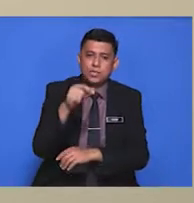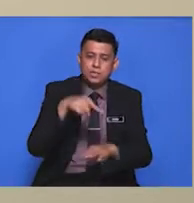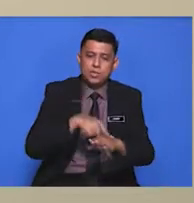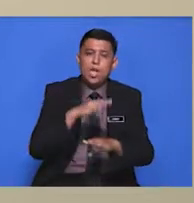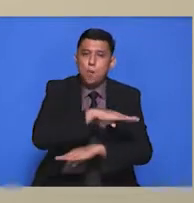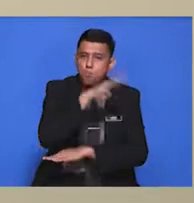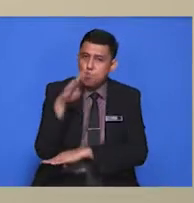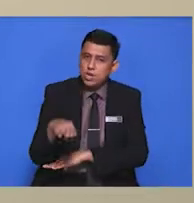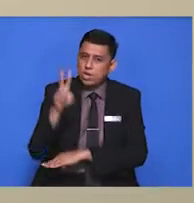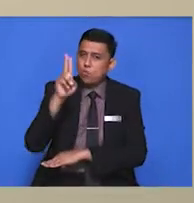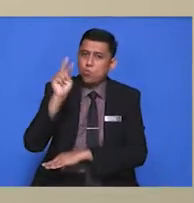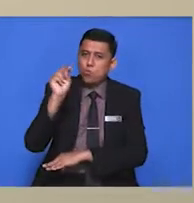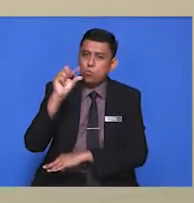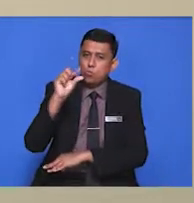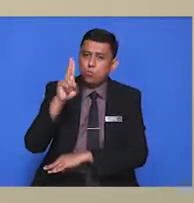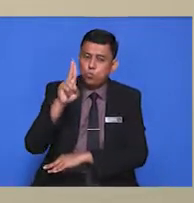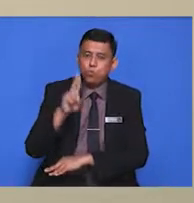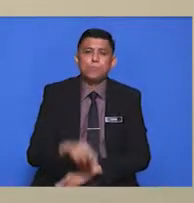sana.